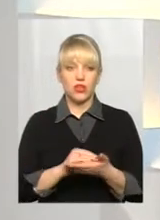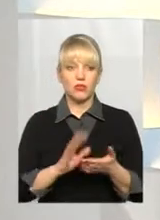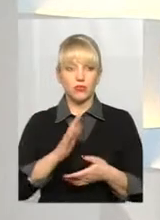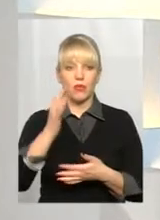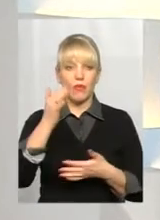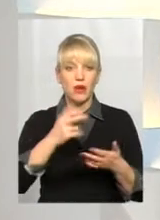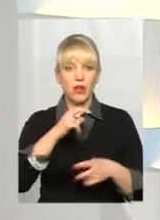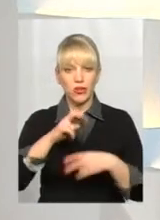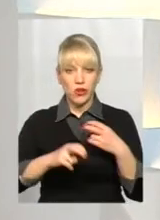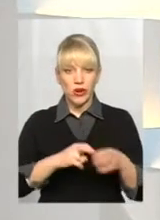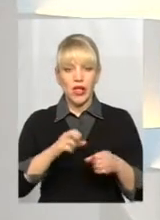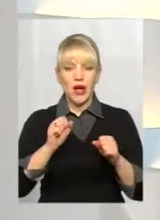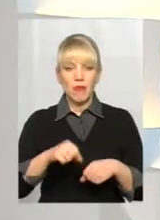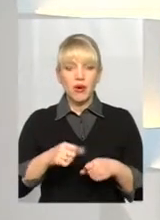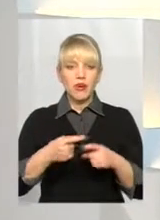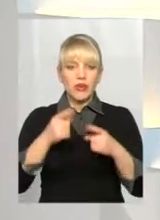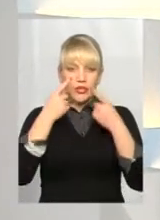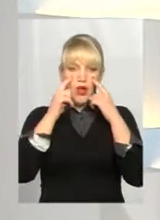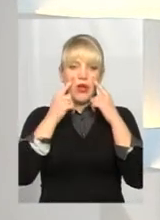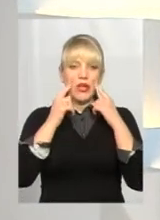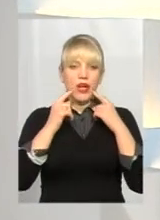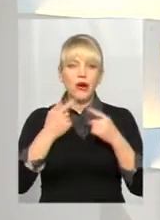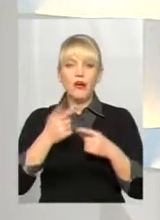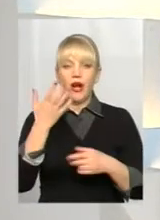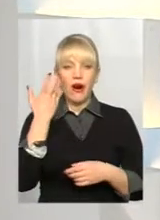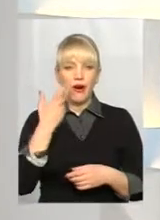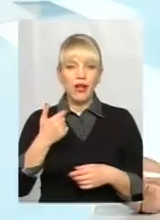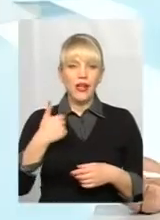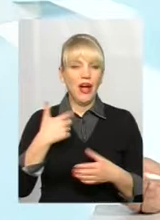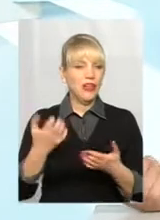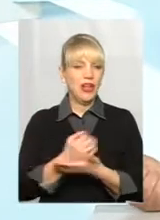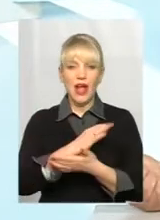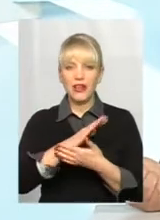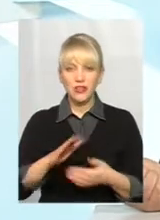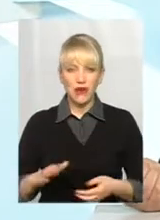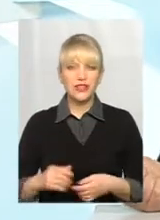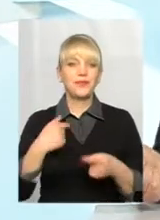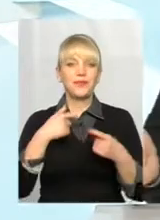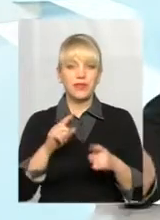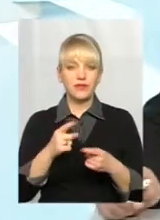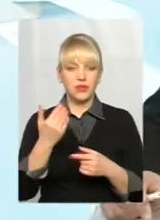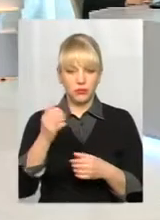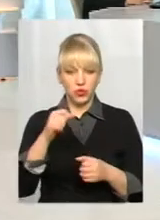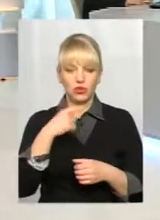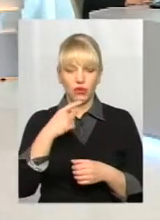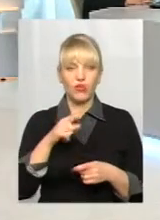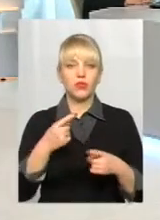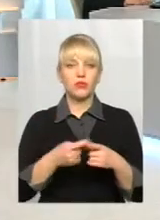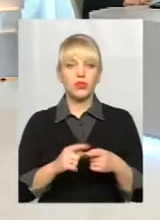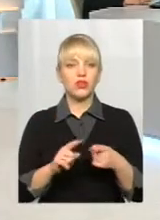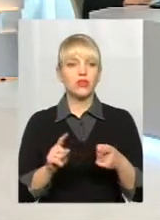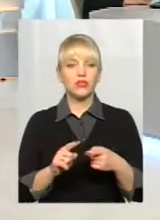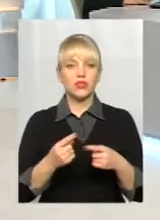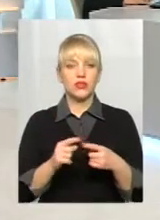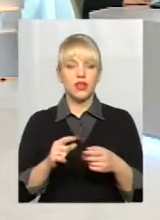Можливо, вже сльози течуть, комп'ютер блищить, але я його не знайшов. Тобто ви можете говорити про те, що